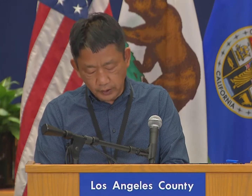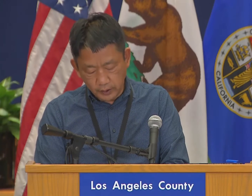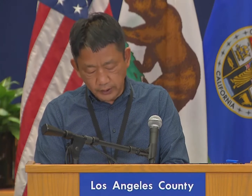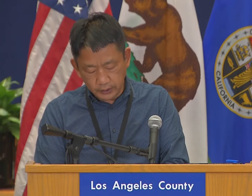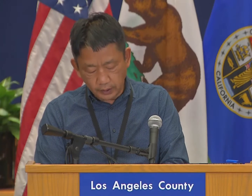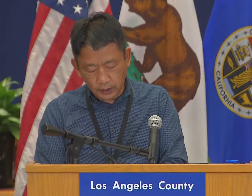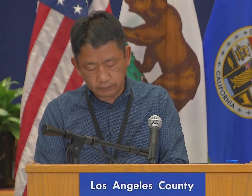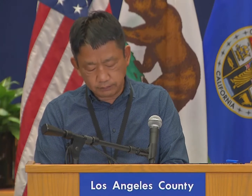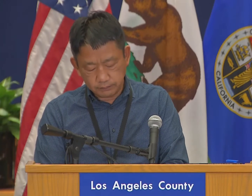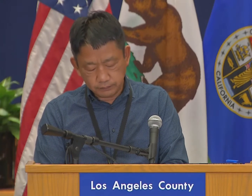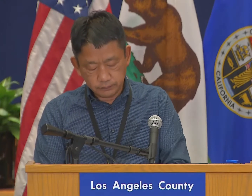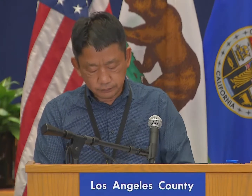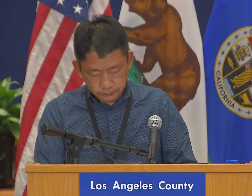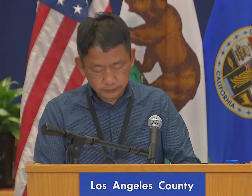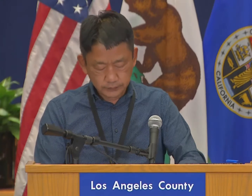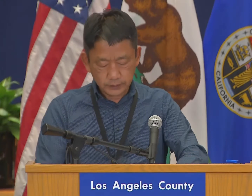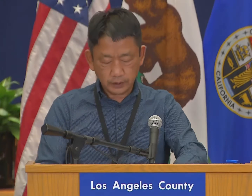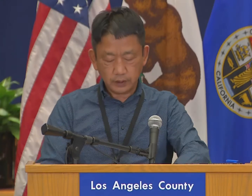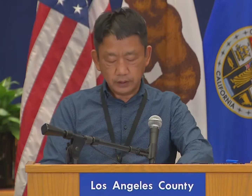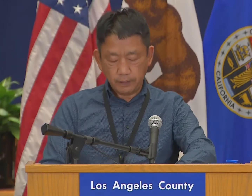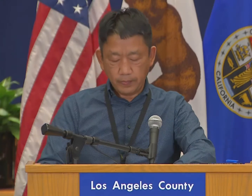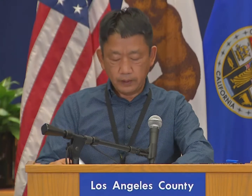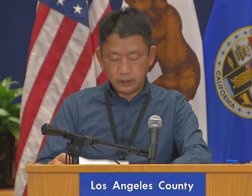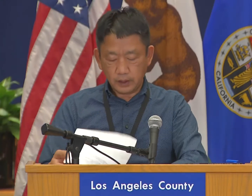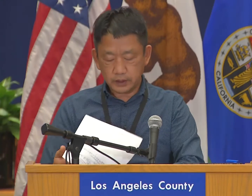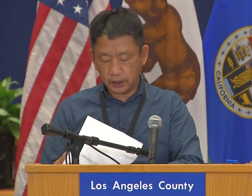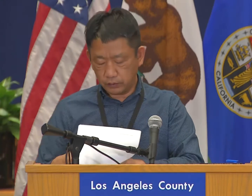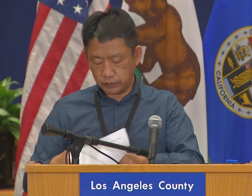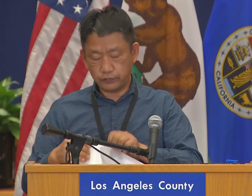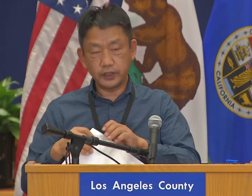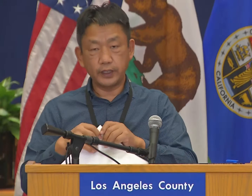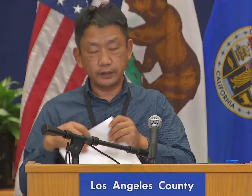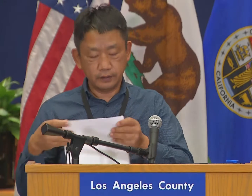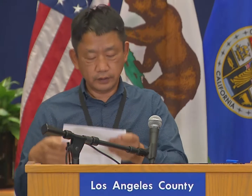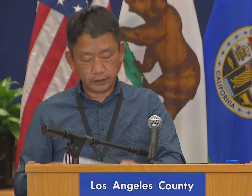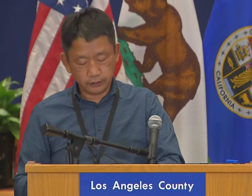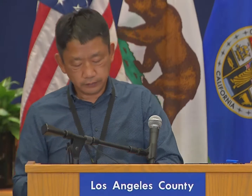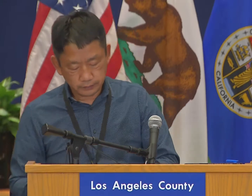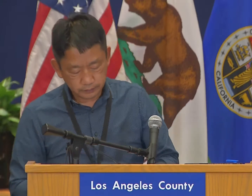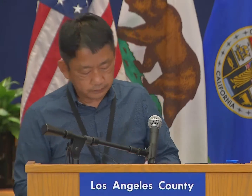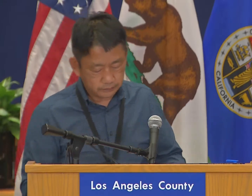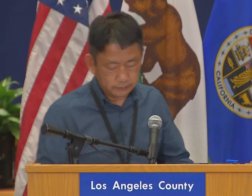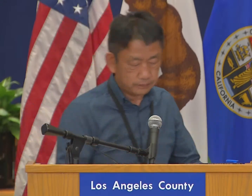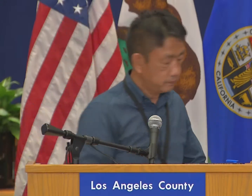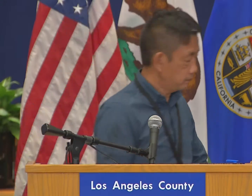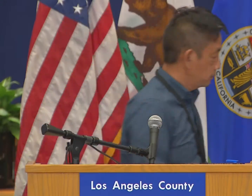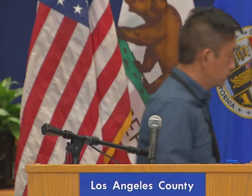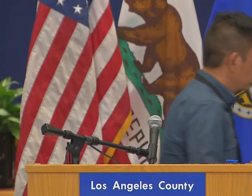：preventflula.com。That concludes for today. Thank you.